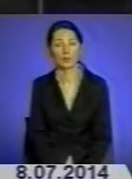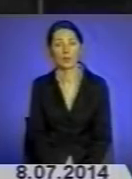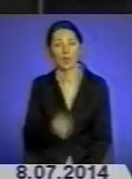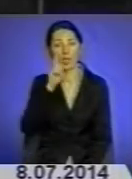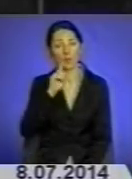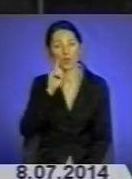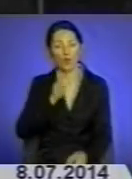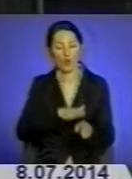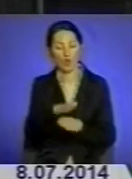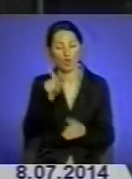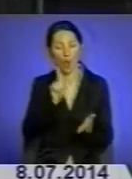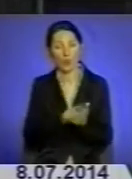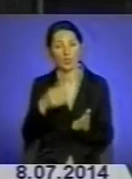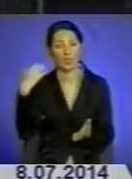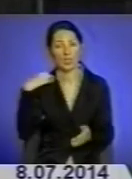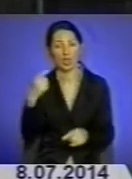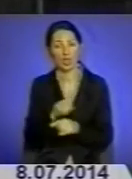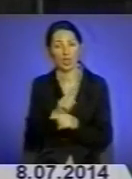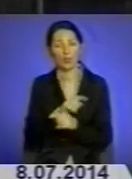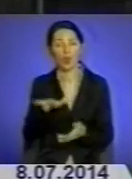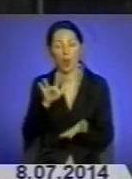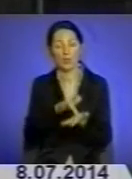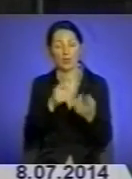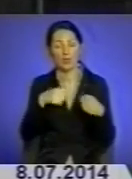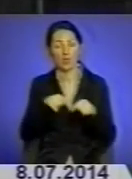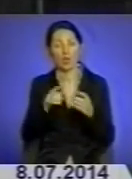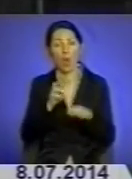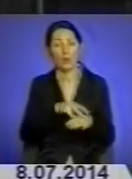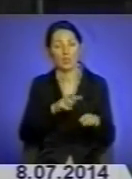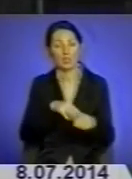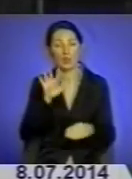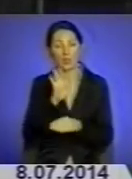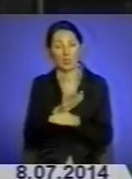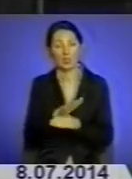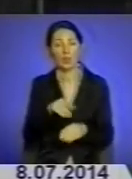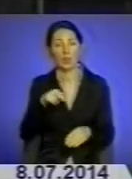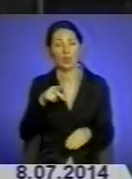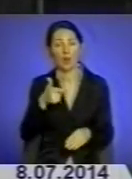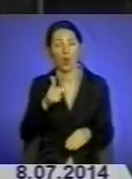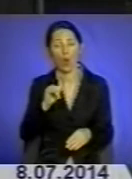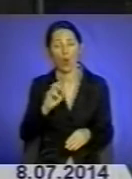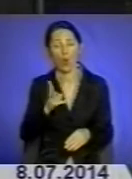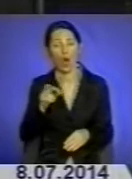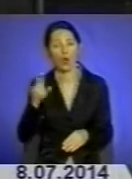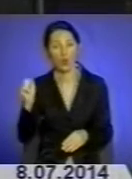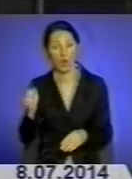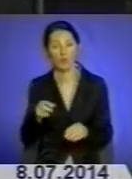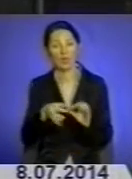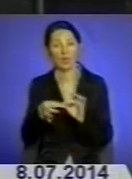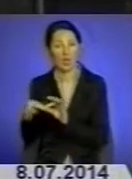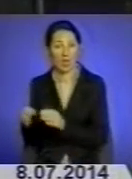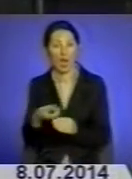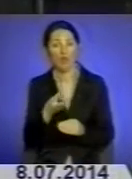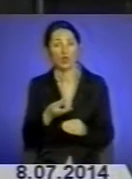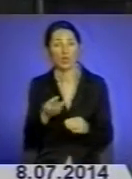Тимчасово виконуючим обов'язки начальника Тернопільського міськвідділу міліції призначили Петра Гукалюка. Деталі у сюжеті сектору зв'язків з